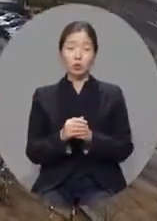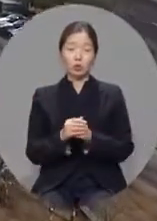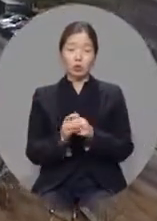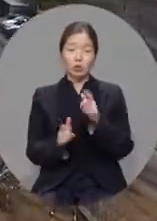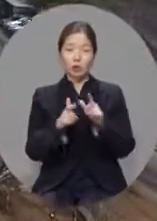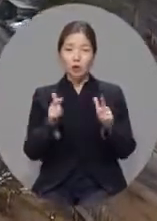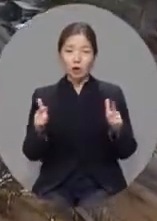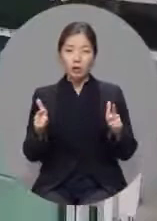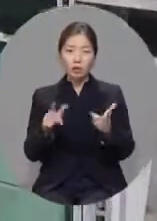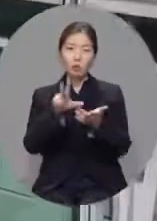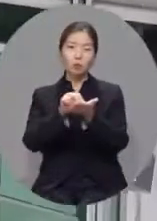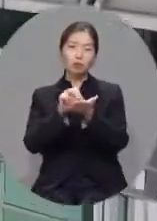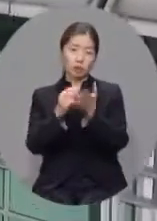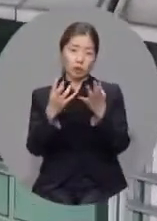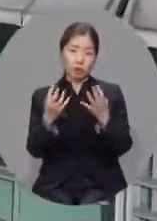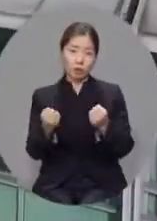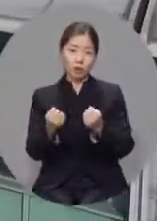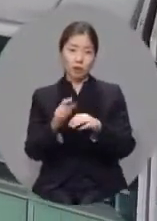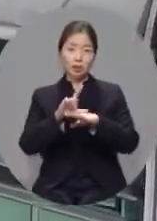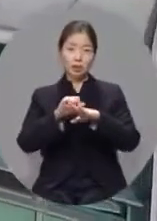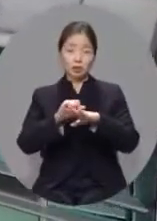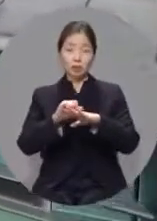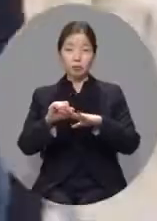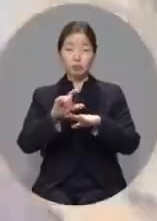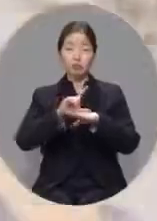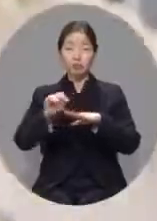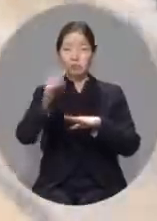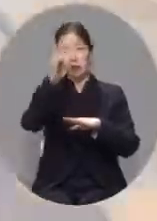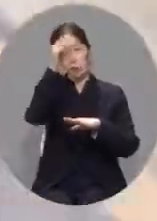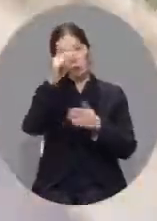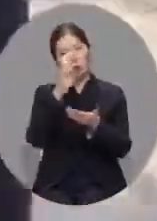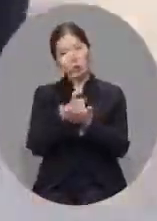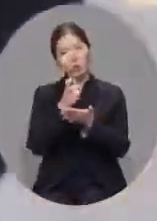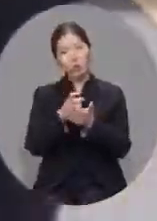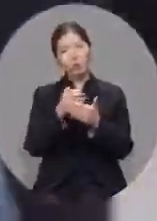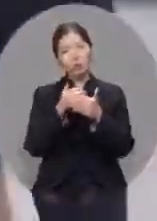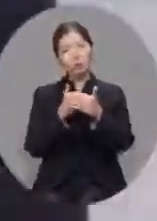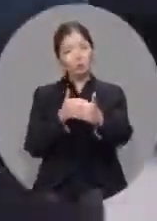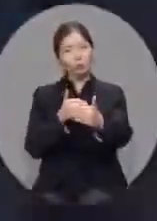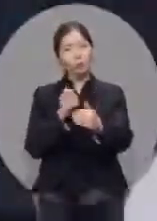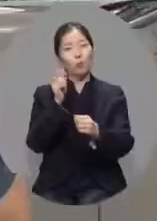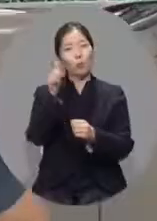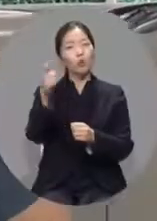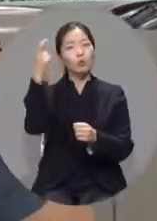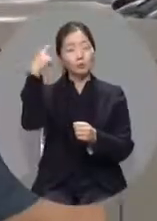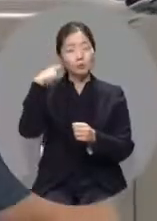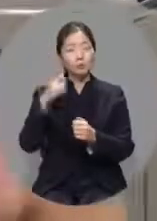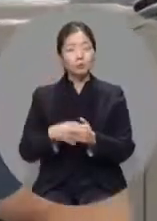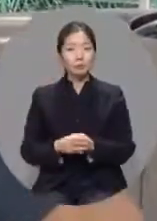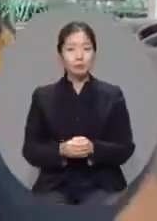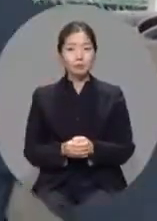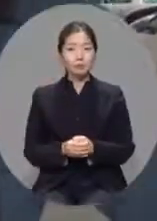사이에서 산적한 과제가 많아 자치경찰제 안착까지 갈 길이 멀어 보입니다. MBC 뉴스 허연호입니다.